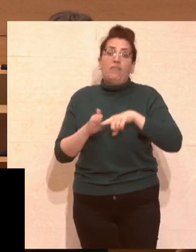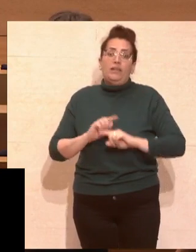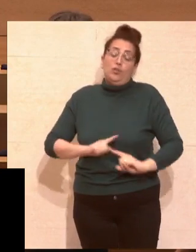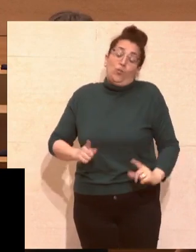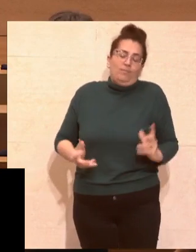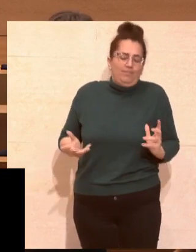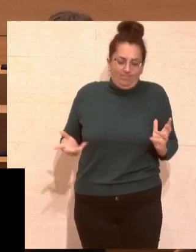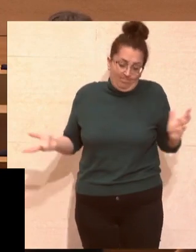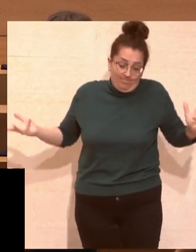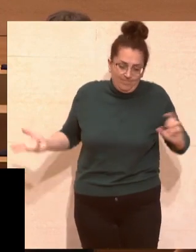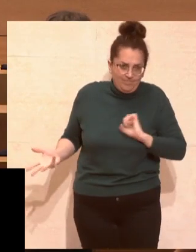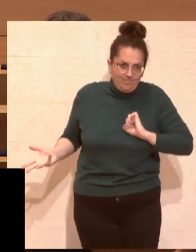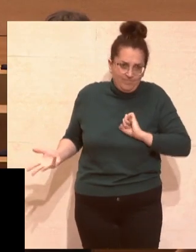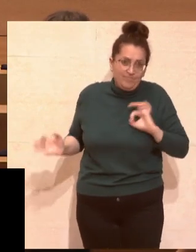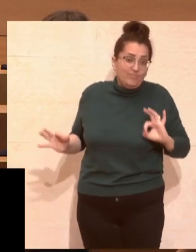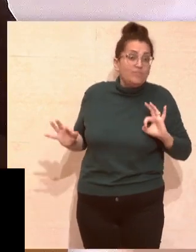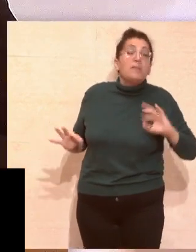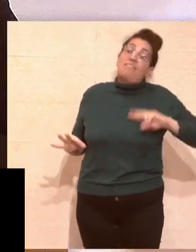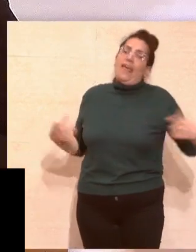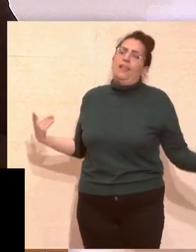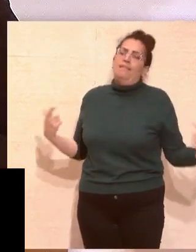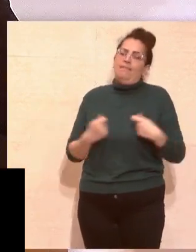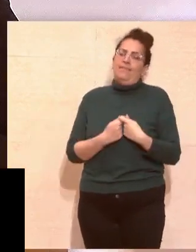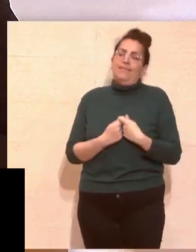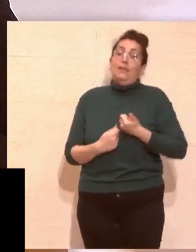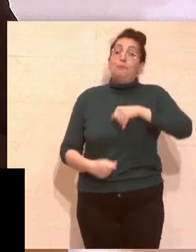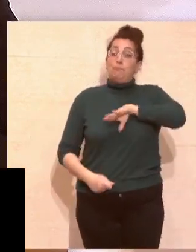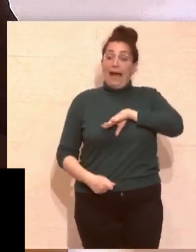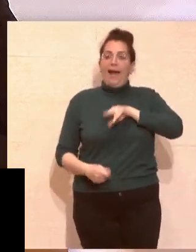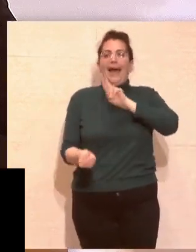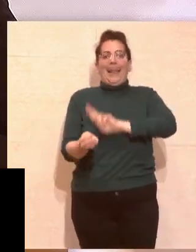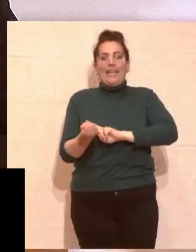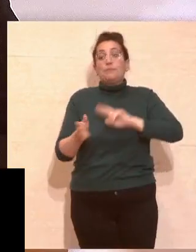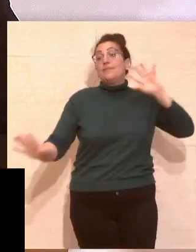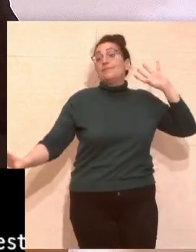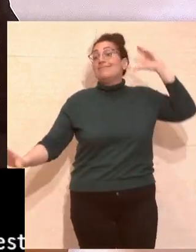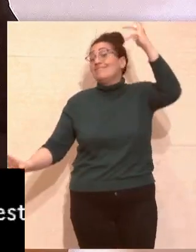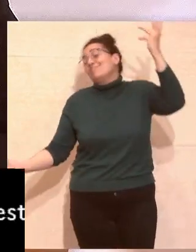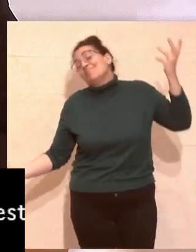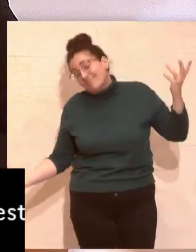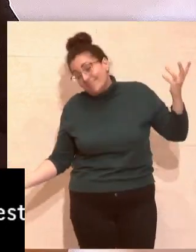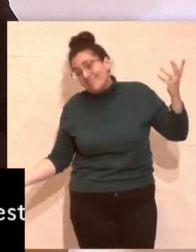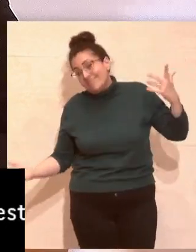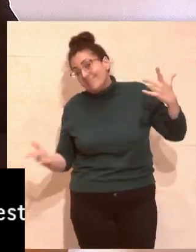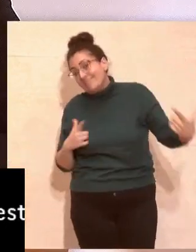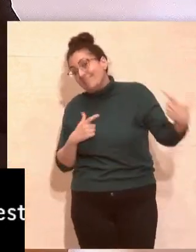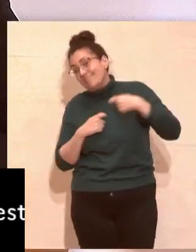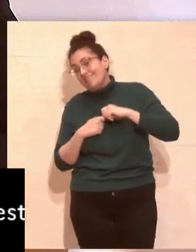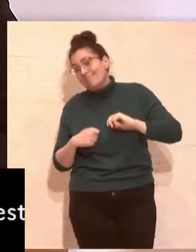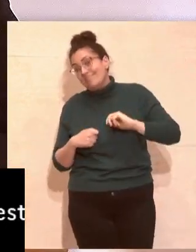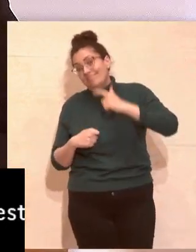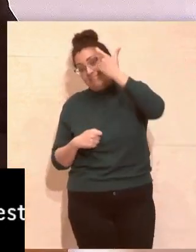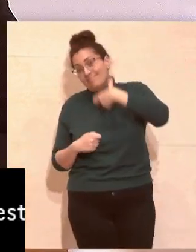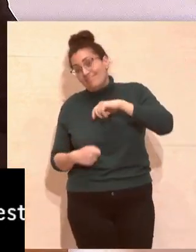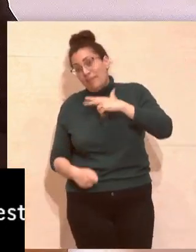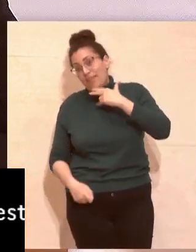pas dans le bon sens, mais c'est l'heure la plus proche du rythme solaire. Donc, c'est normalement celle qui est la plus adaptée. C'est ça. Mais il faut